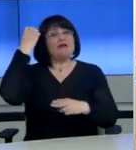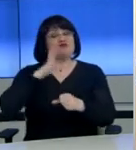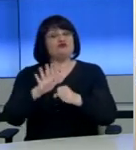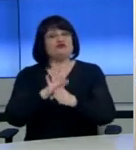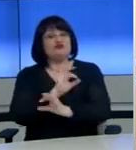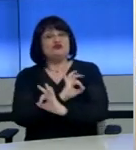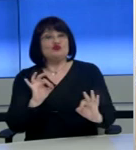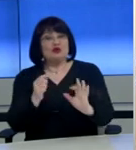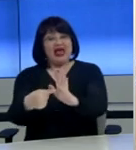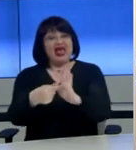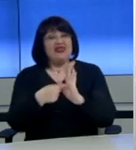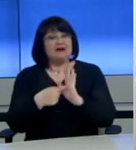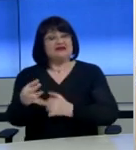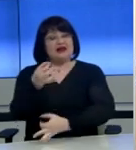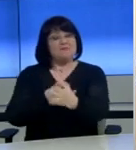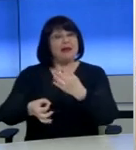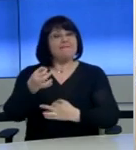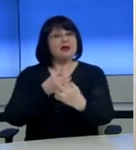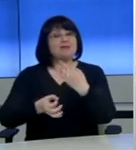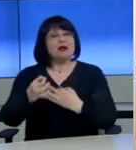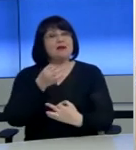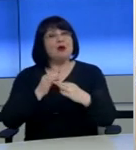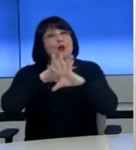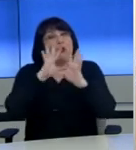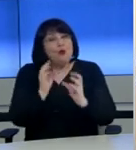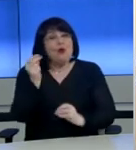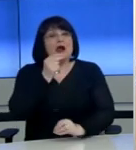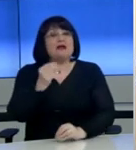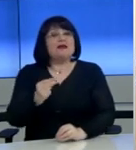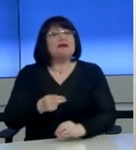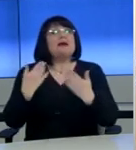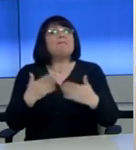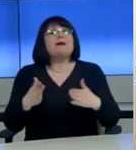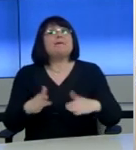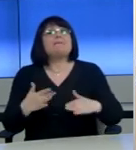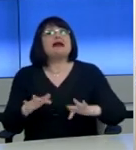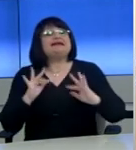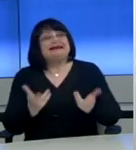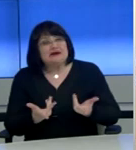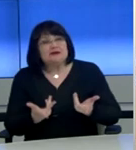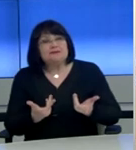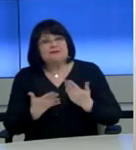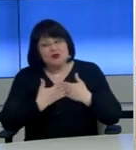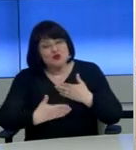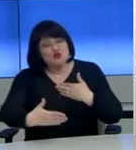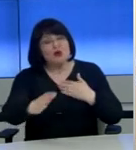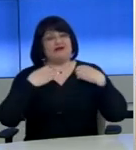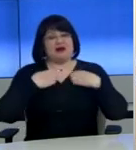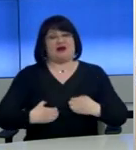επάρκεια έριξε φως σε όλα όσα είχαν συμβεί κατά τη διάρκεια της θητείας